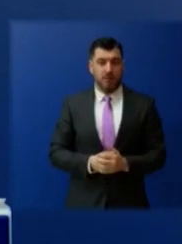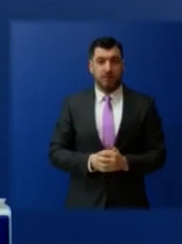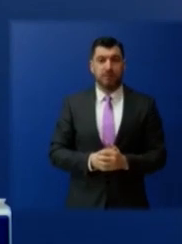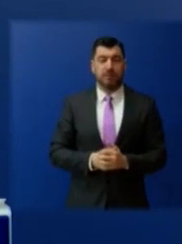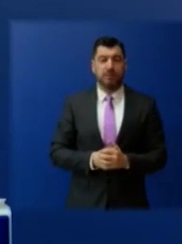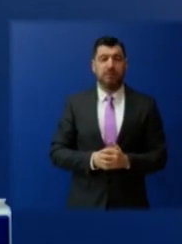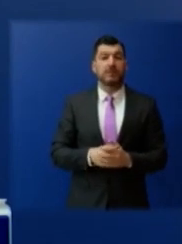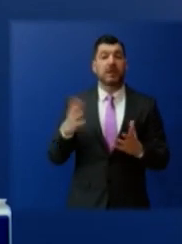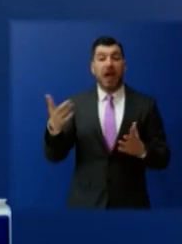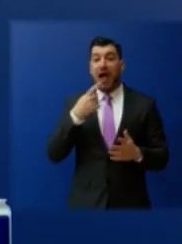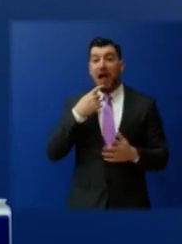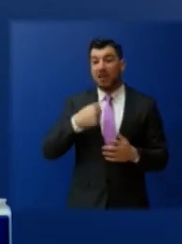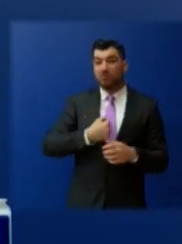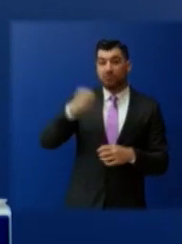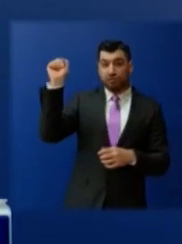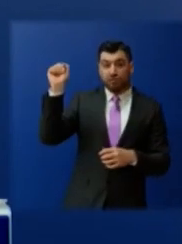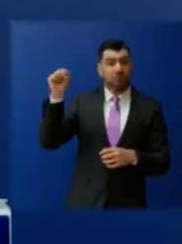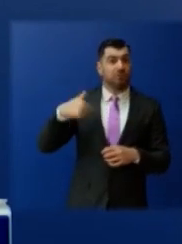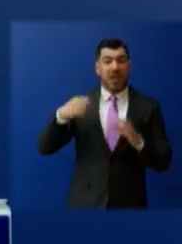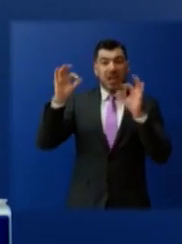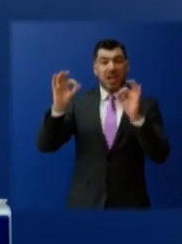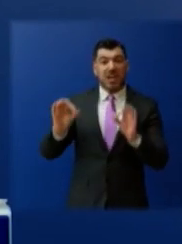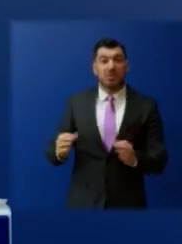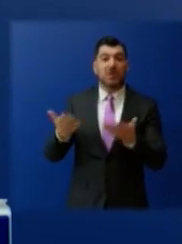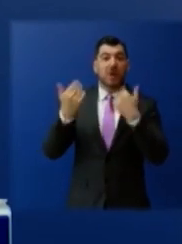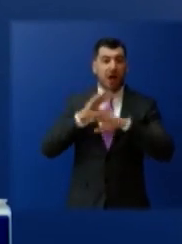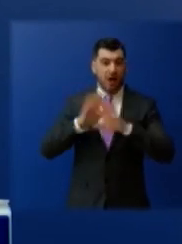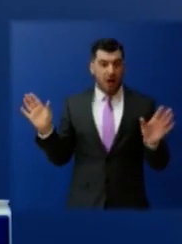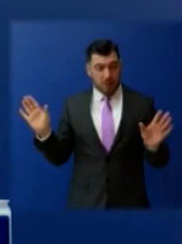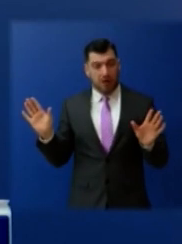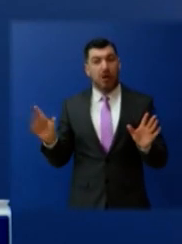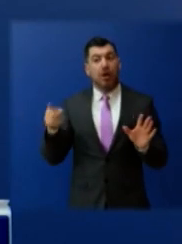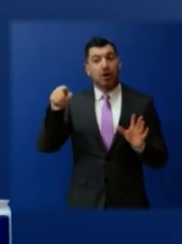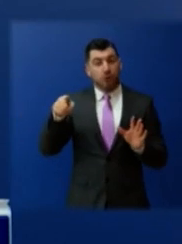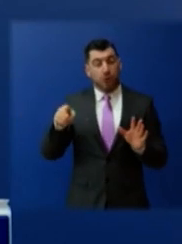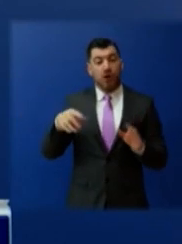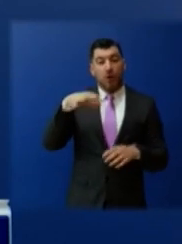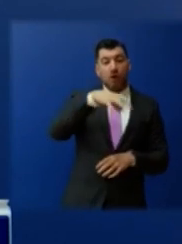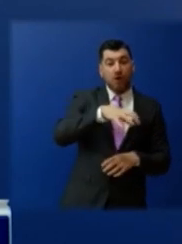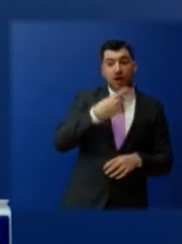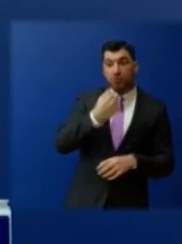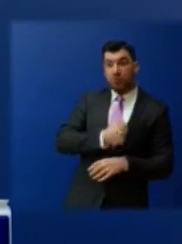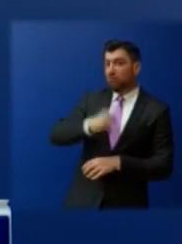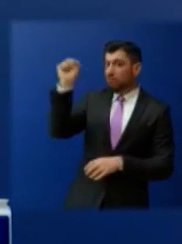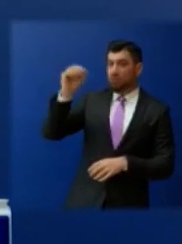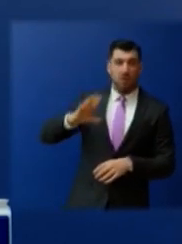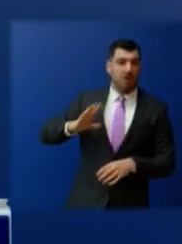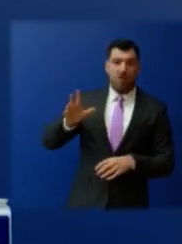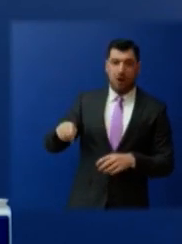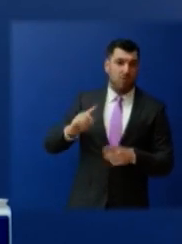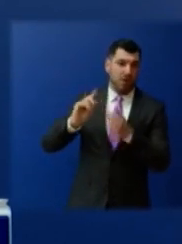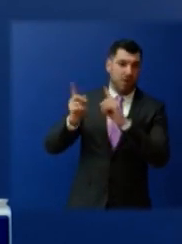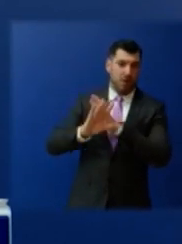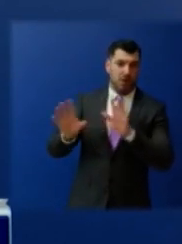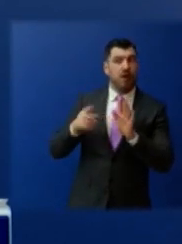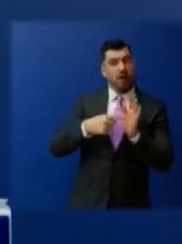συνένεσης προτινόμενης ρύθμισης που παράγει ο γνωστός αλγόριθμος τόσο των χρηματοδοτικών φορέων που αρνούνται τον εξοδικαστικό συμβιβασμό,